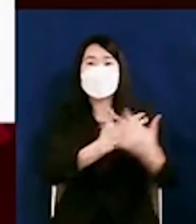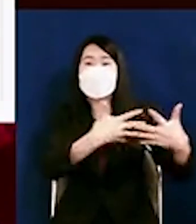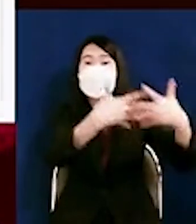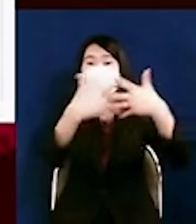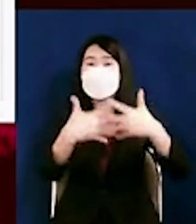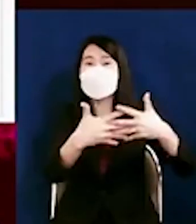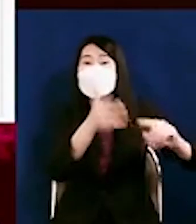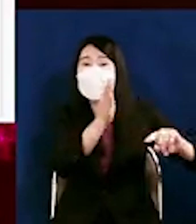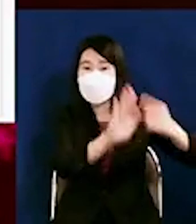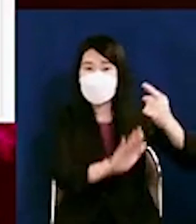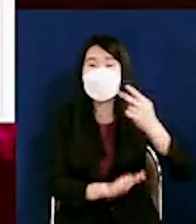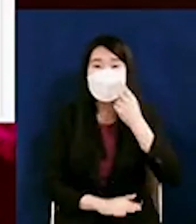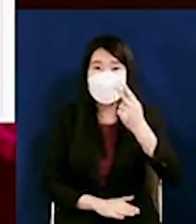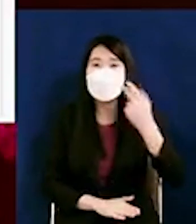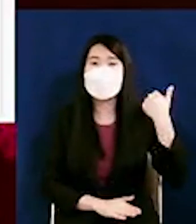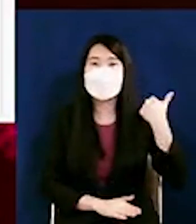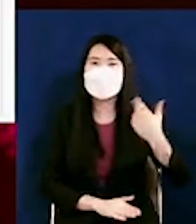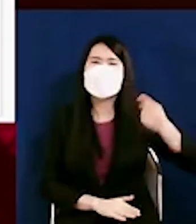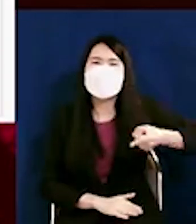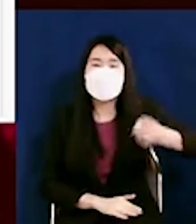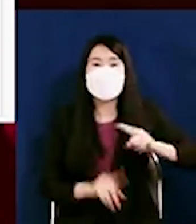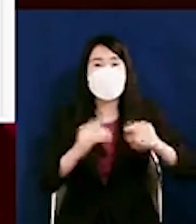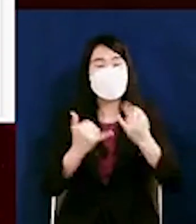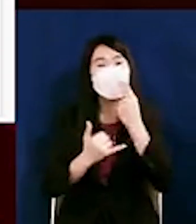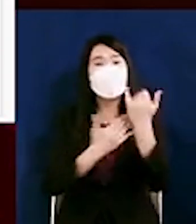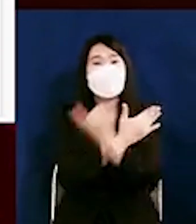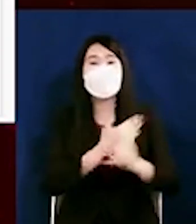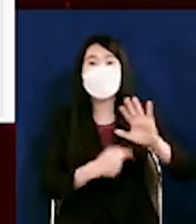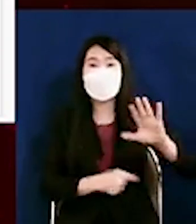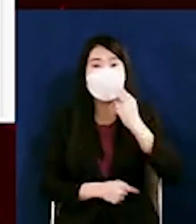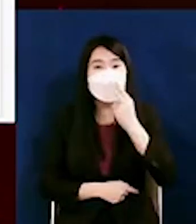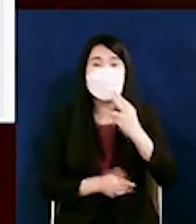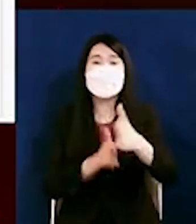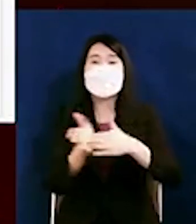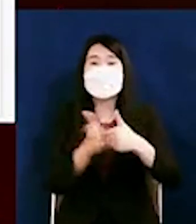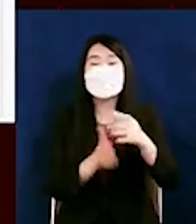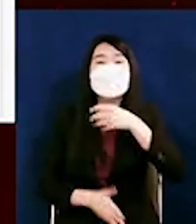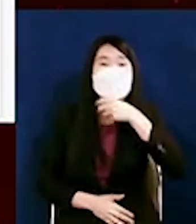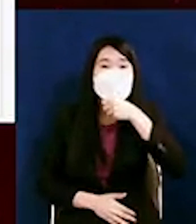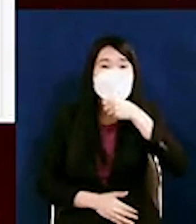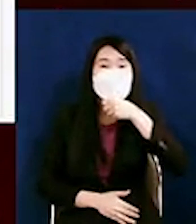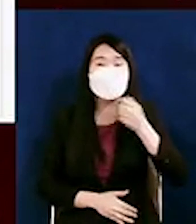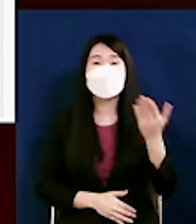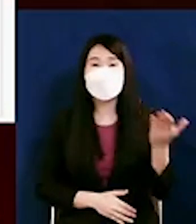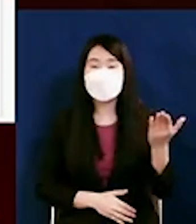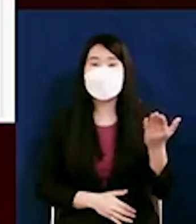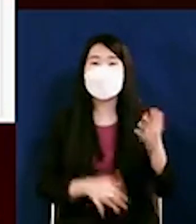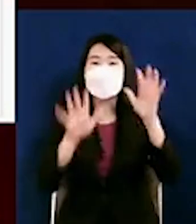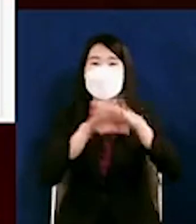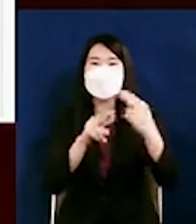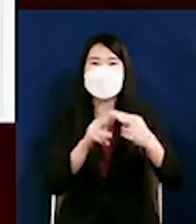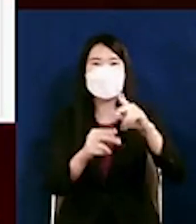แรกอันนี้ก็จะให้เห็นว่าที่ประเทศกัมพูชาสีที่เราเห็นเป็นสีส้มๆเนี่ยคือตัวอัลฟาพลั